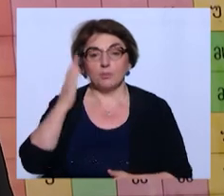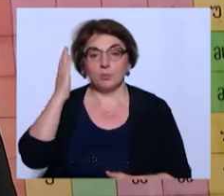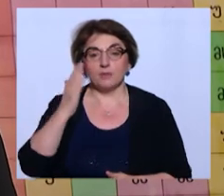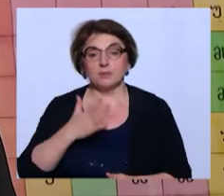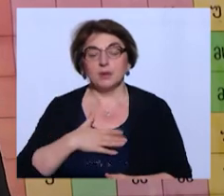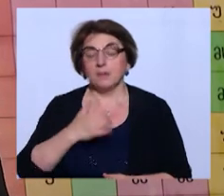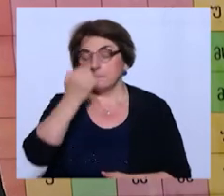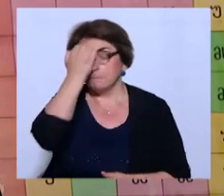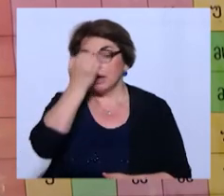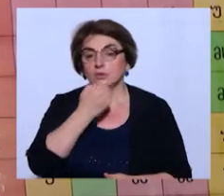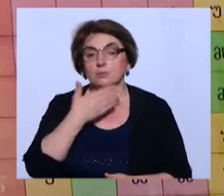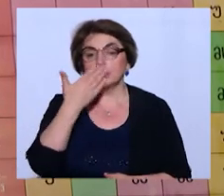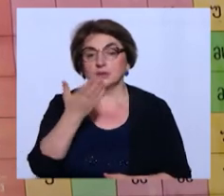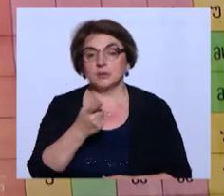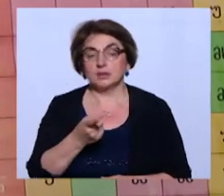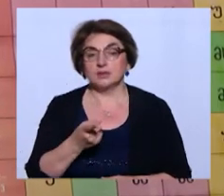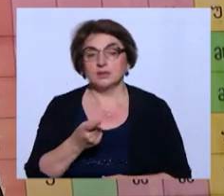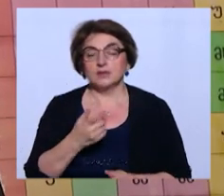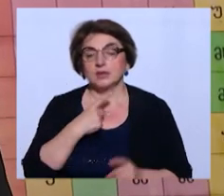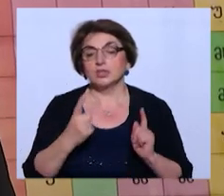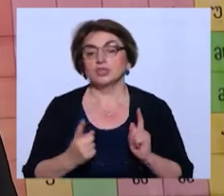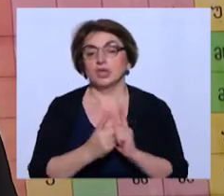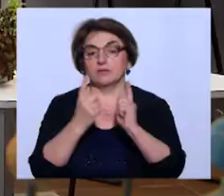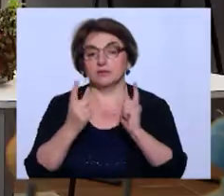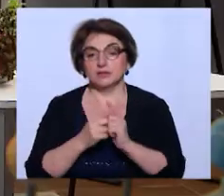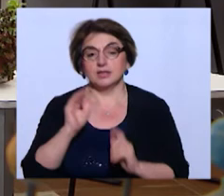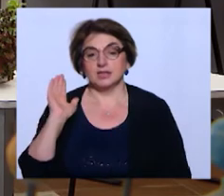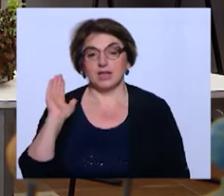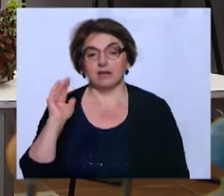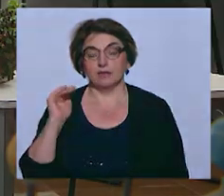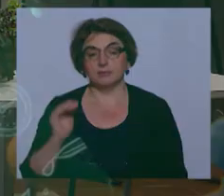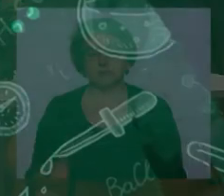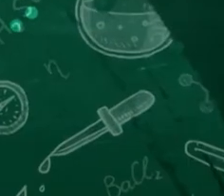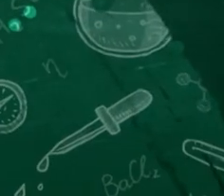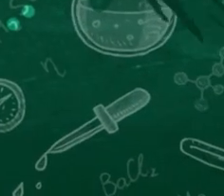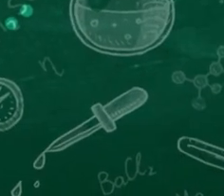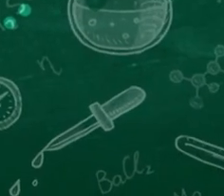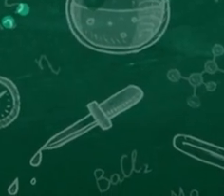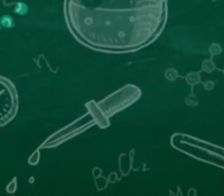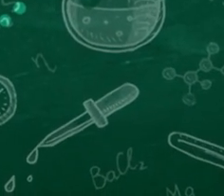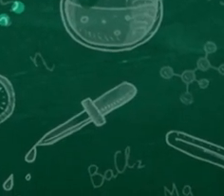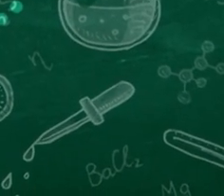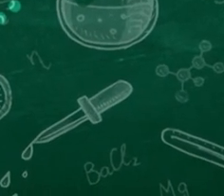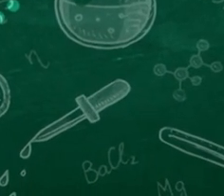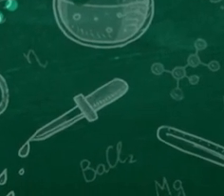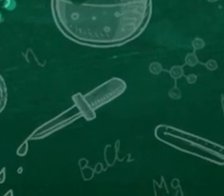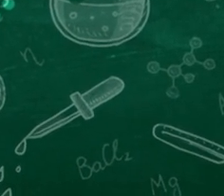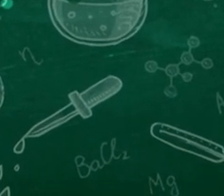მადლობა გადაგიხადო ასეთი შეხვედრებისთვის. ნახვამდის.